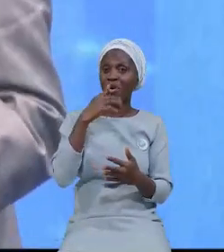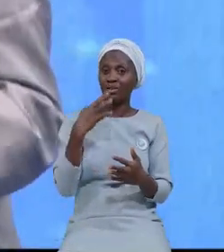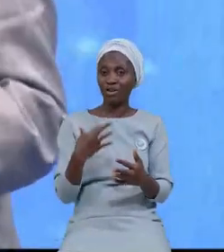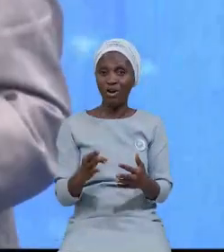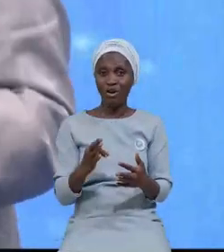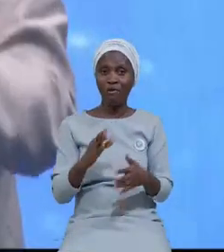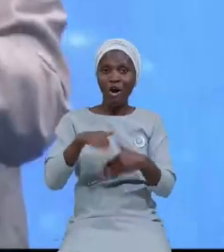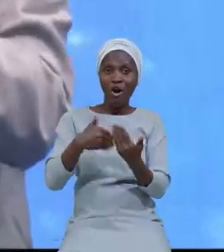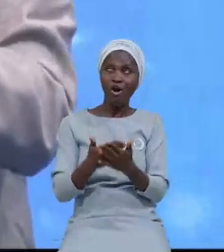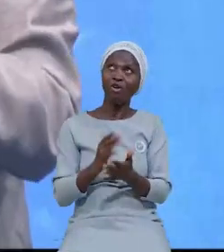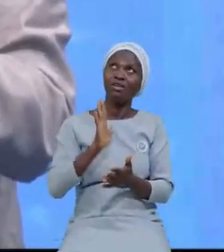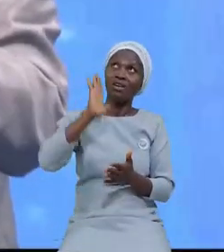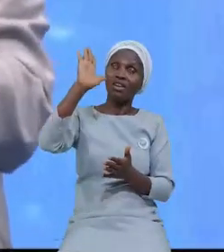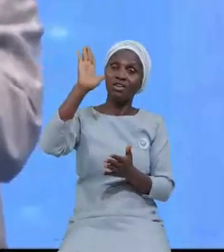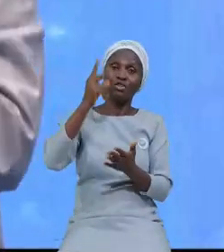ces saints